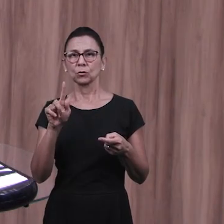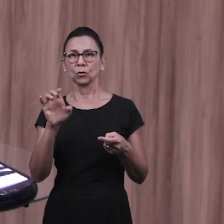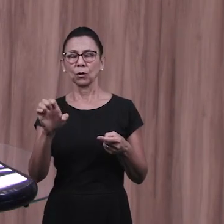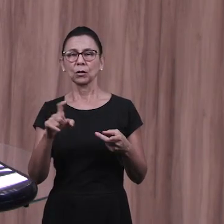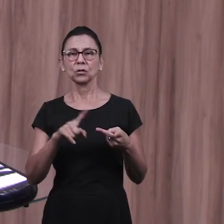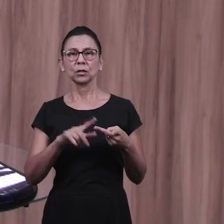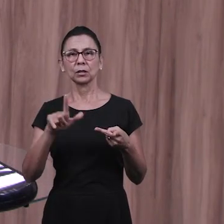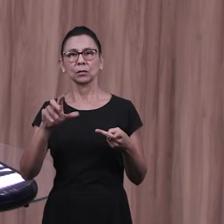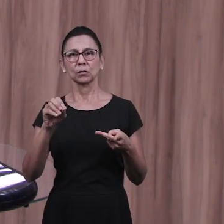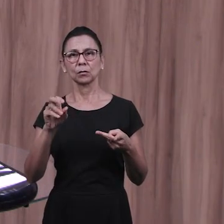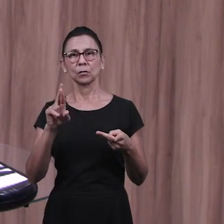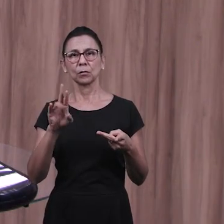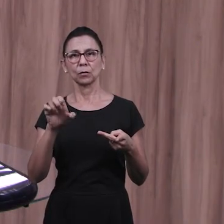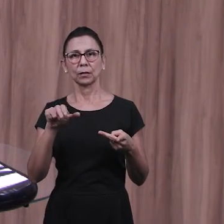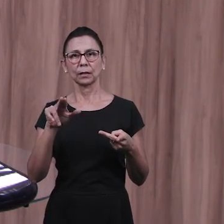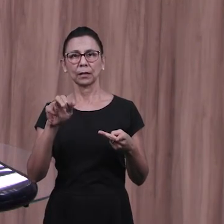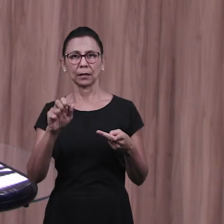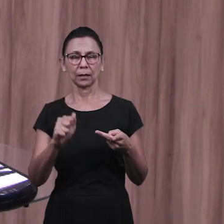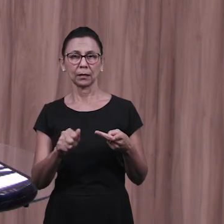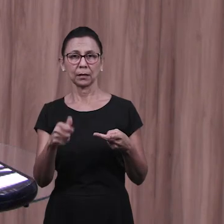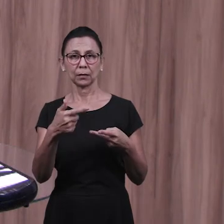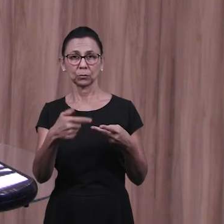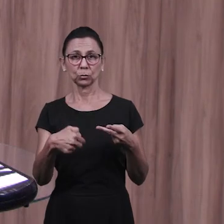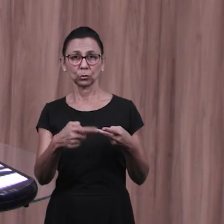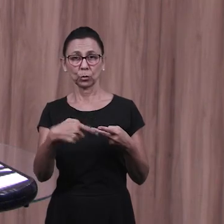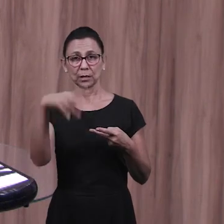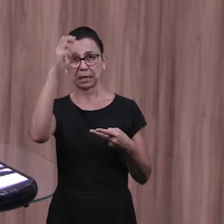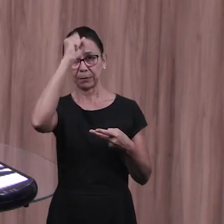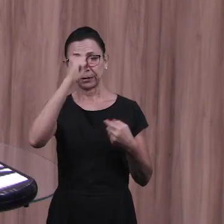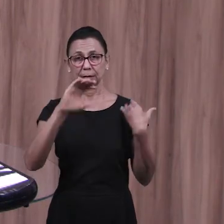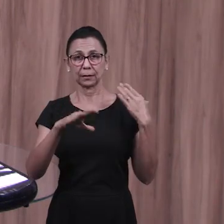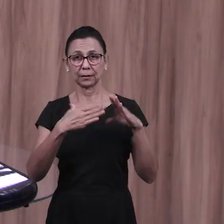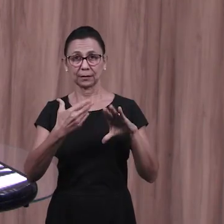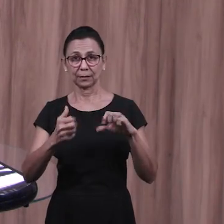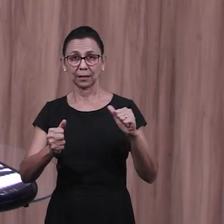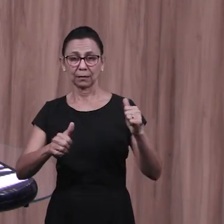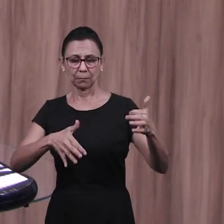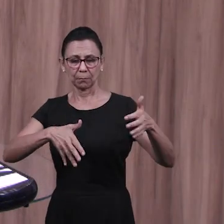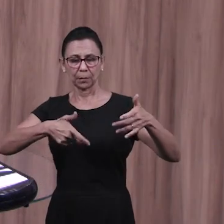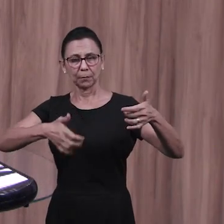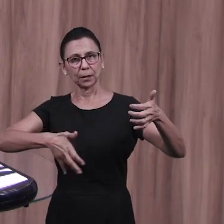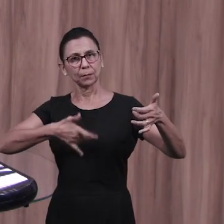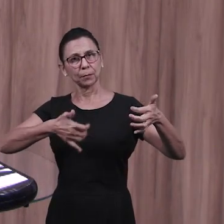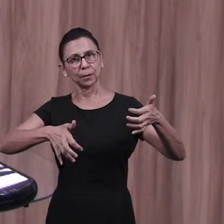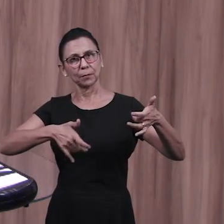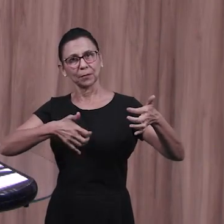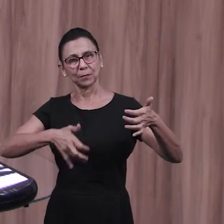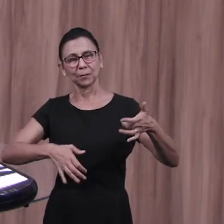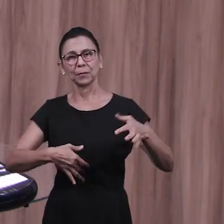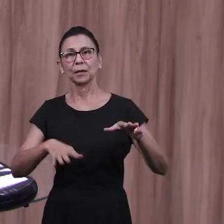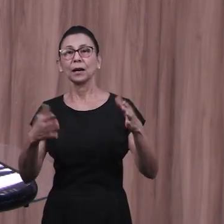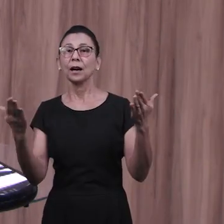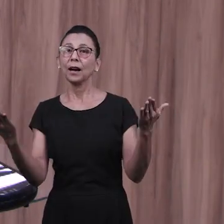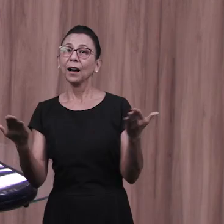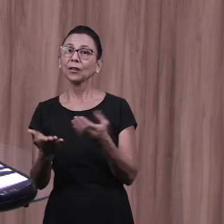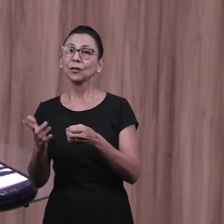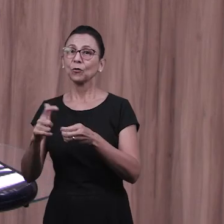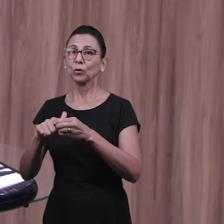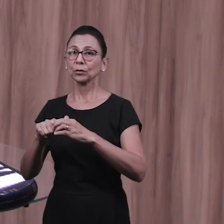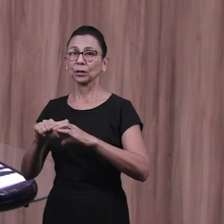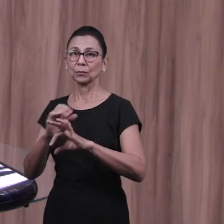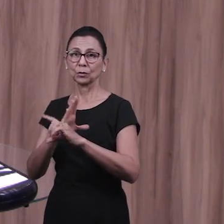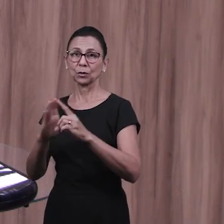de Janeiro. Ils sont en train d'apprendre à jouer et à chanter. Et maintenant, au